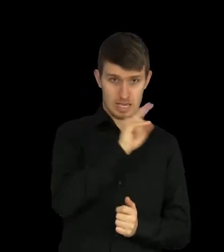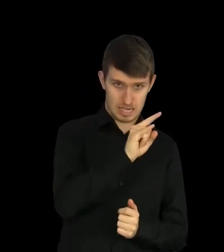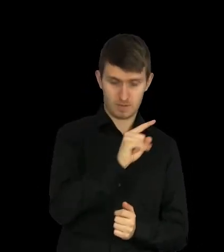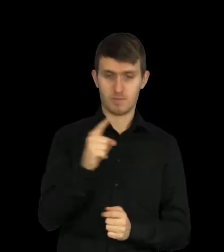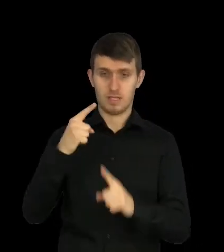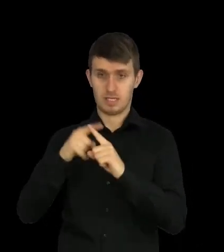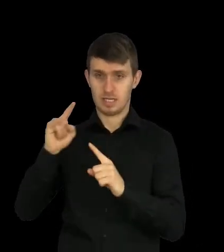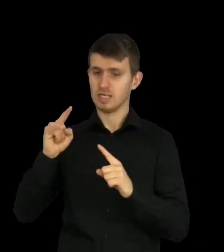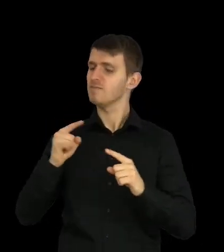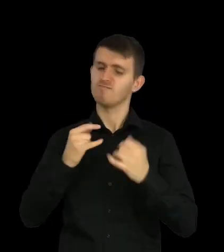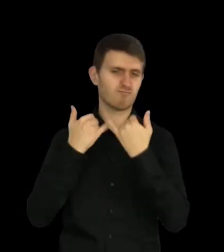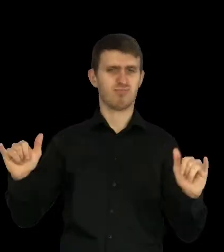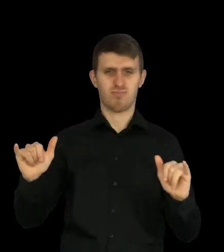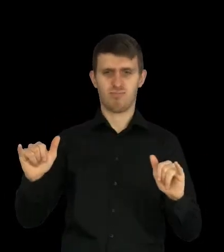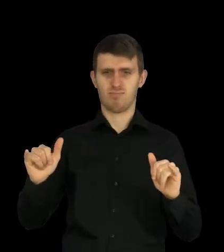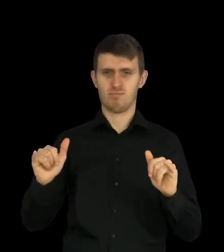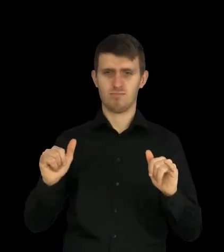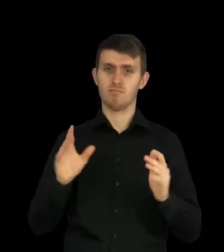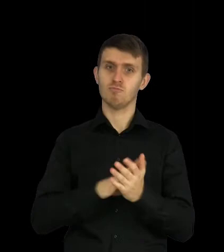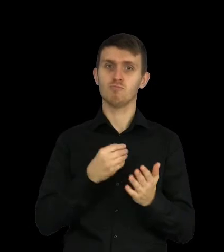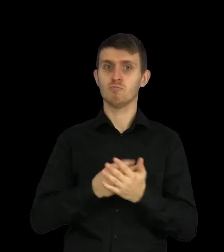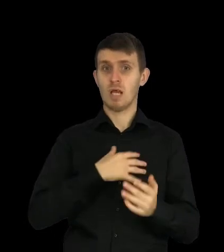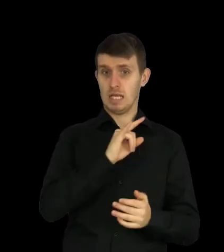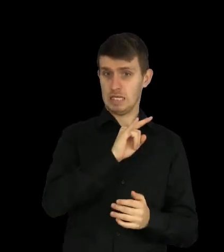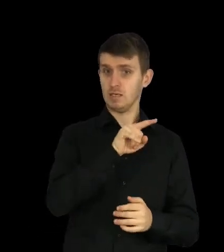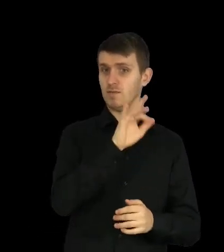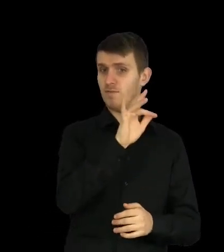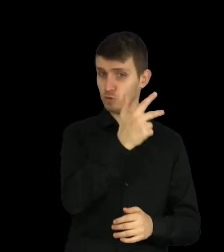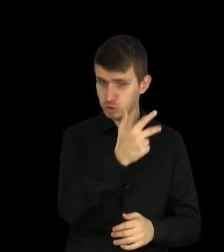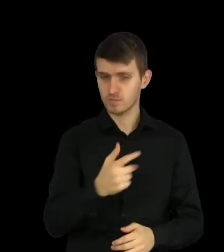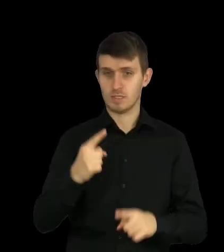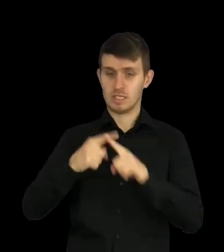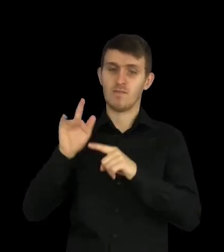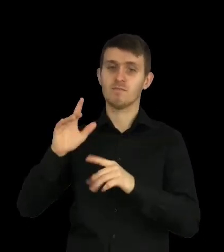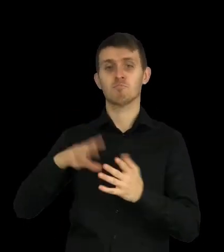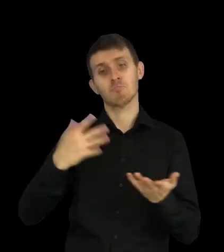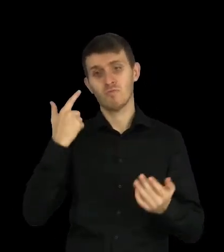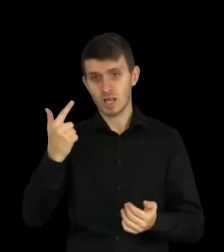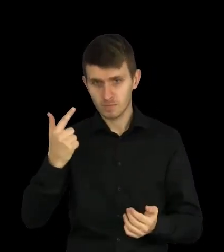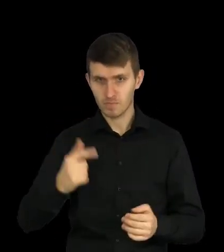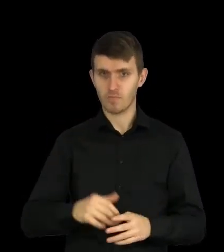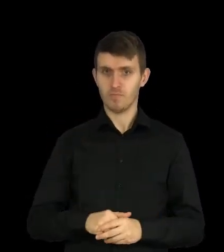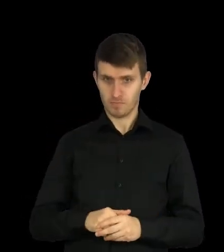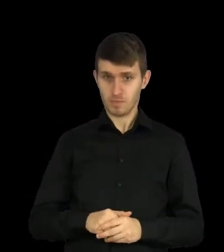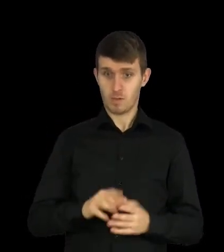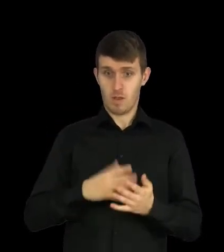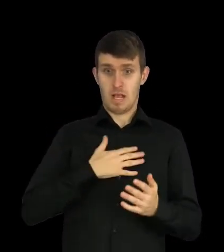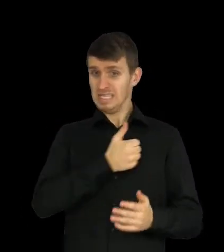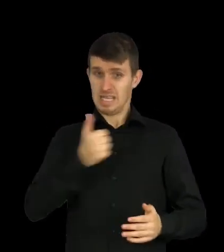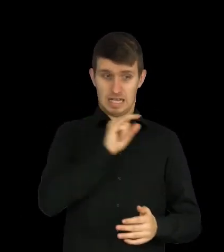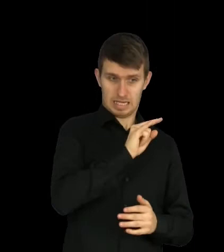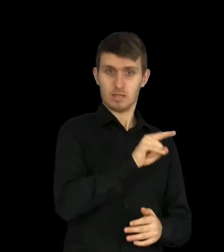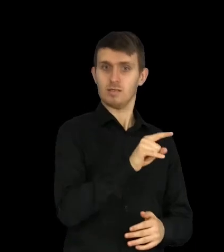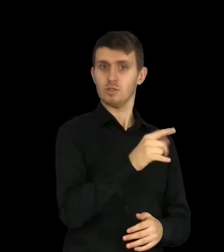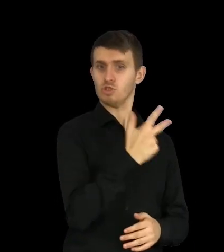ale musicie zdać sobie sprawę, że Y to coś zupełnie innego niż XY. Gdyby Y równało się 3, a X równało się